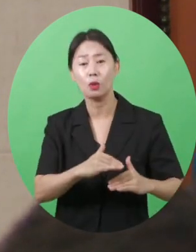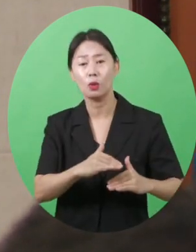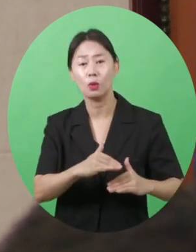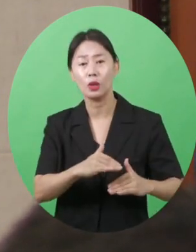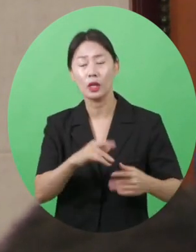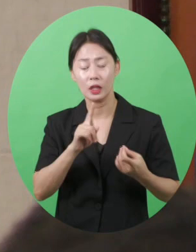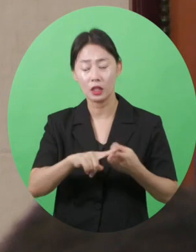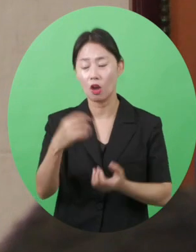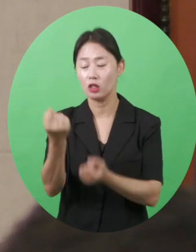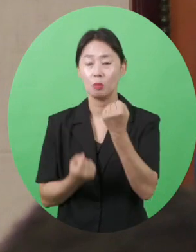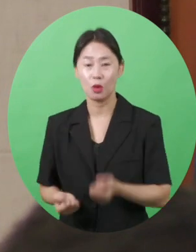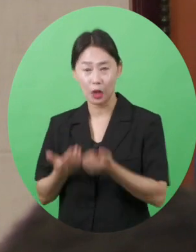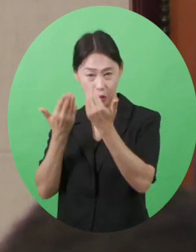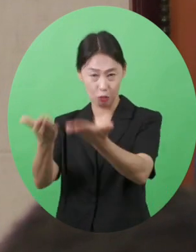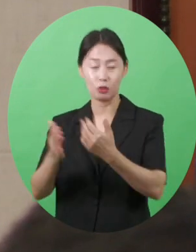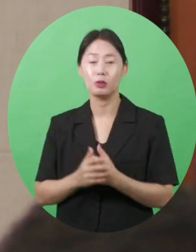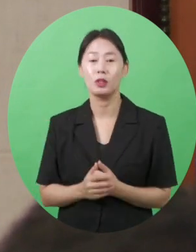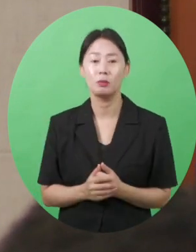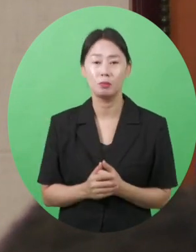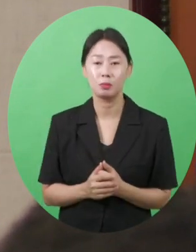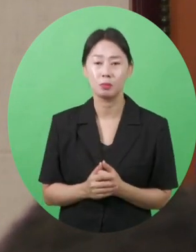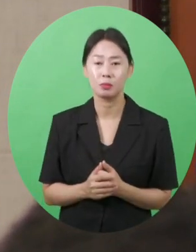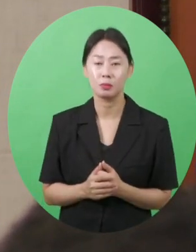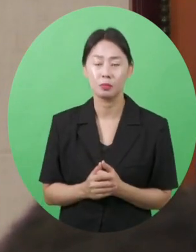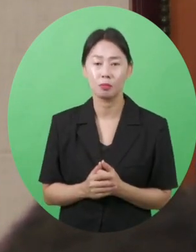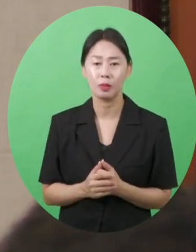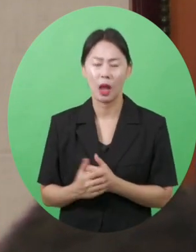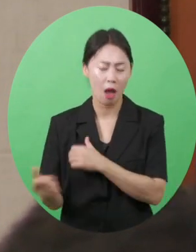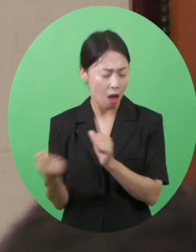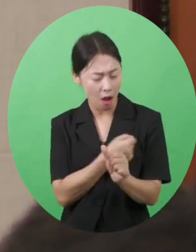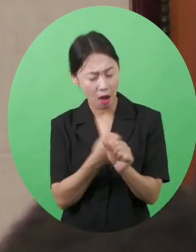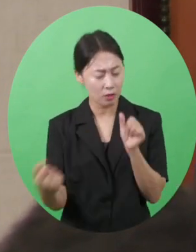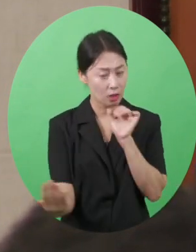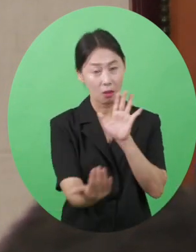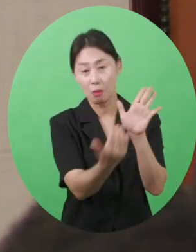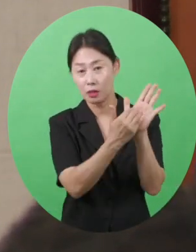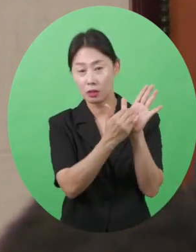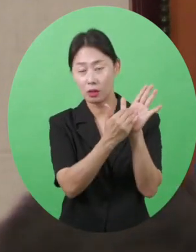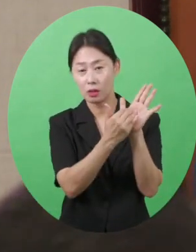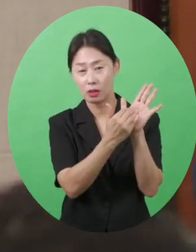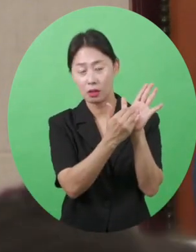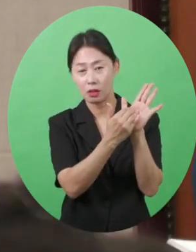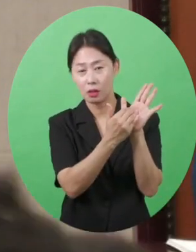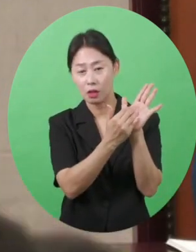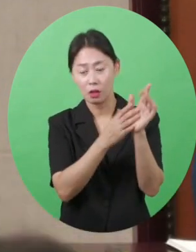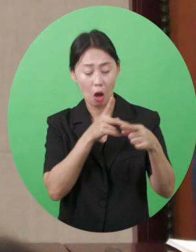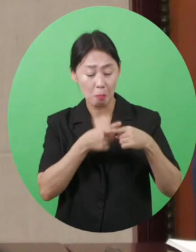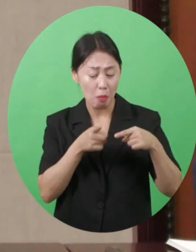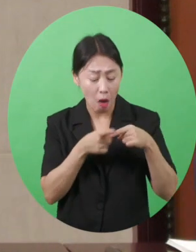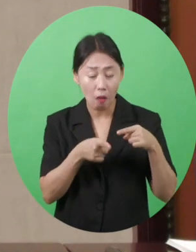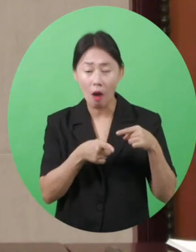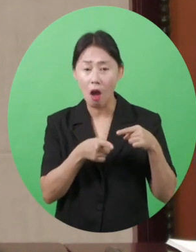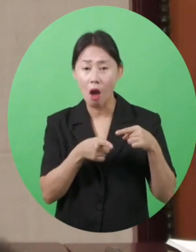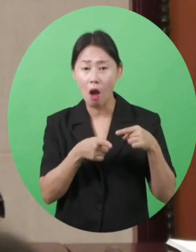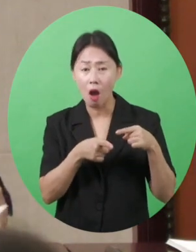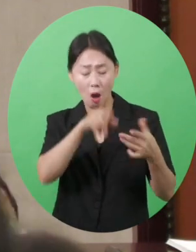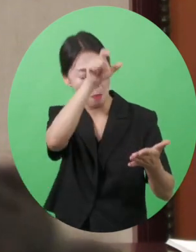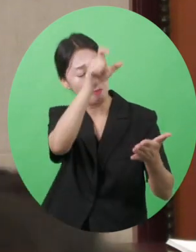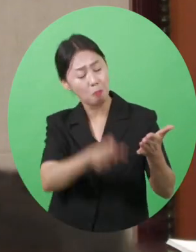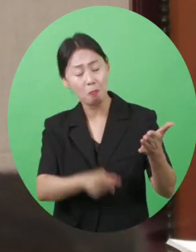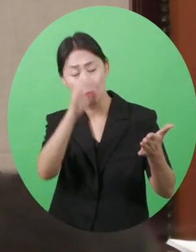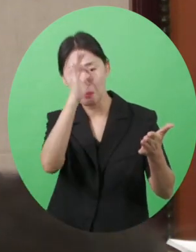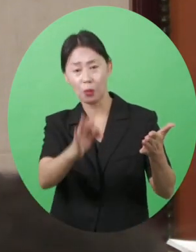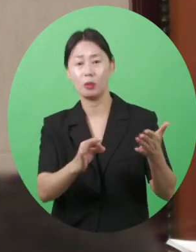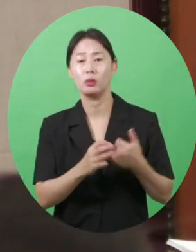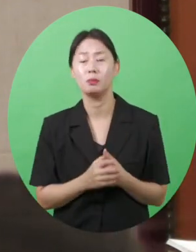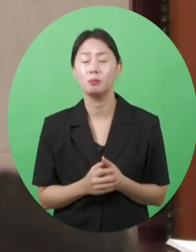조금 말씀을 드려보고자 합니다. 어찌됐든 우리 학대 방지 생태 체계 모델에 기초한 분석 틀을 가지고 연구를 했는 자료를